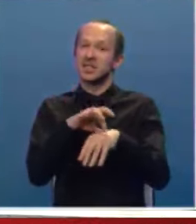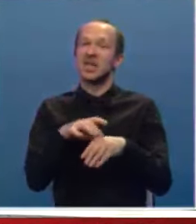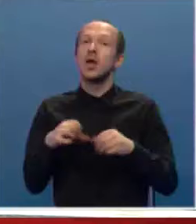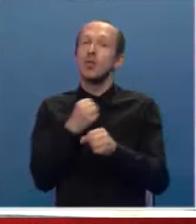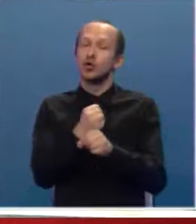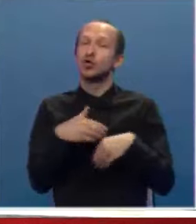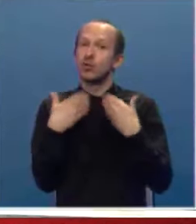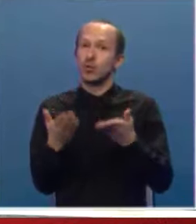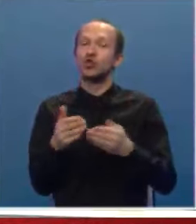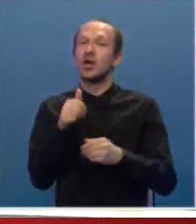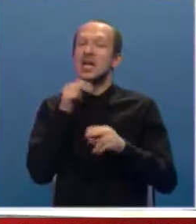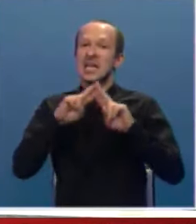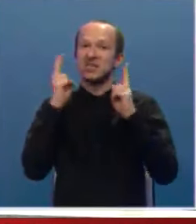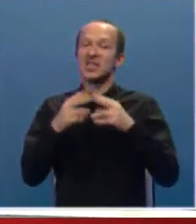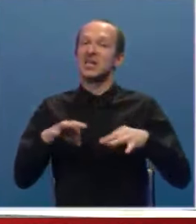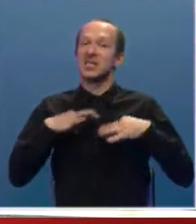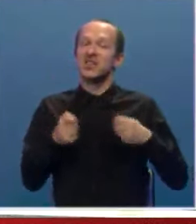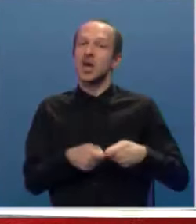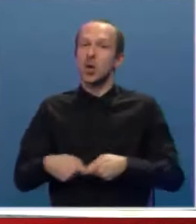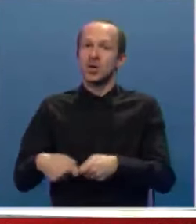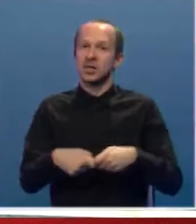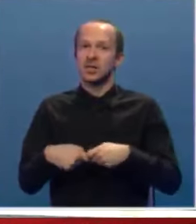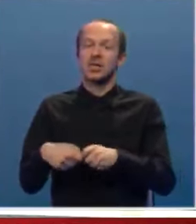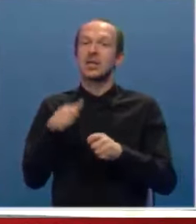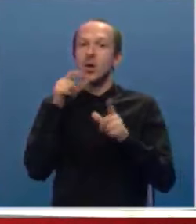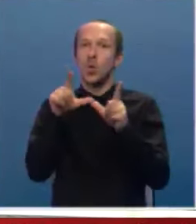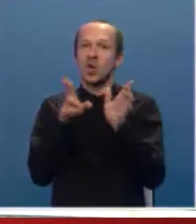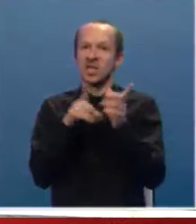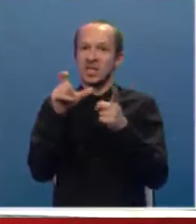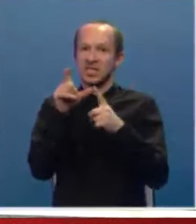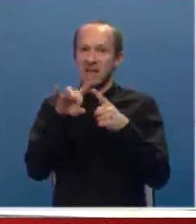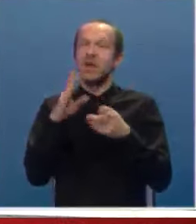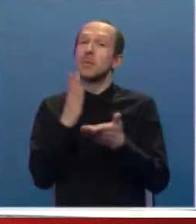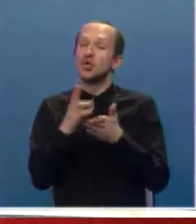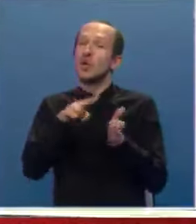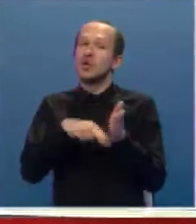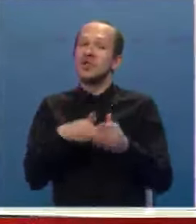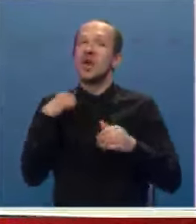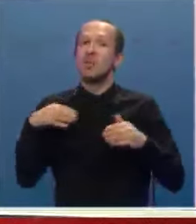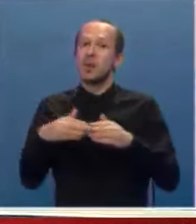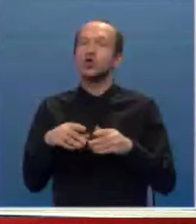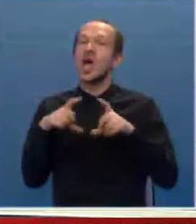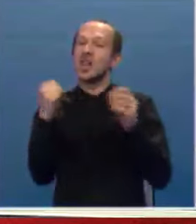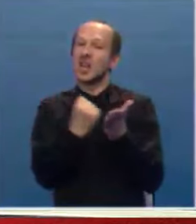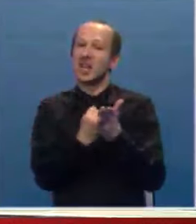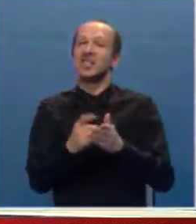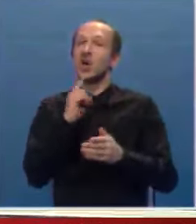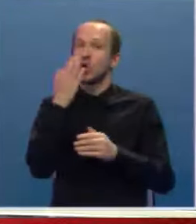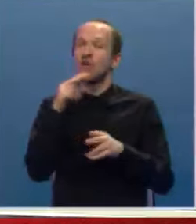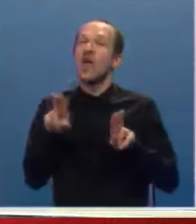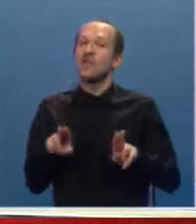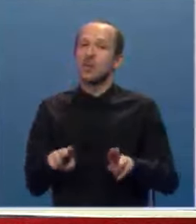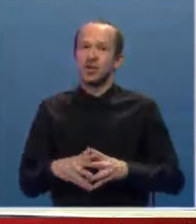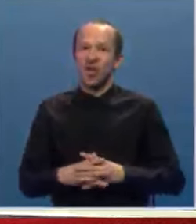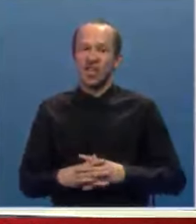podršku su pružile i Svjetska zdravstvena organizacija i UNICEF. Biće potpisana Banjalučka deklaracija koja će